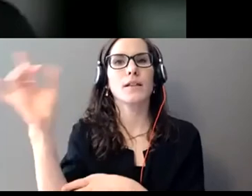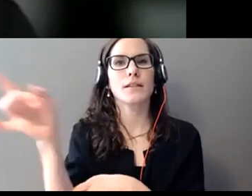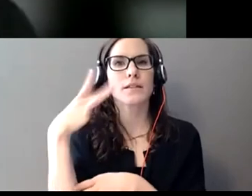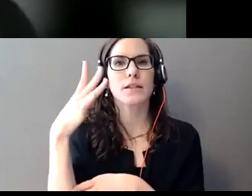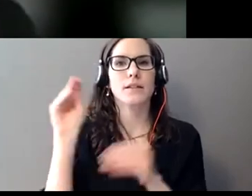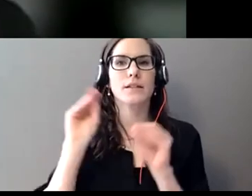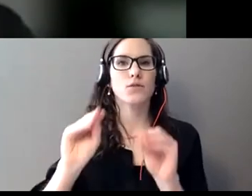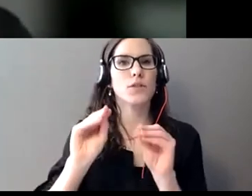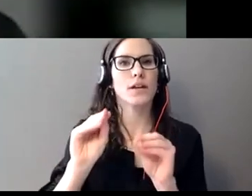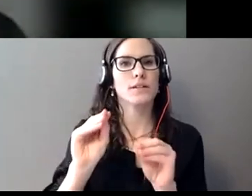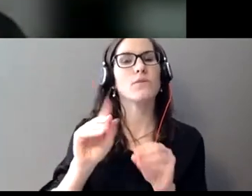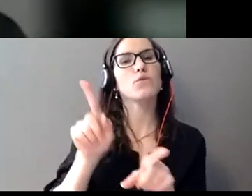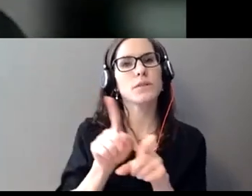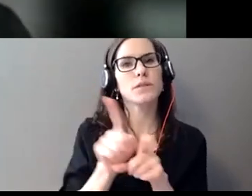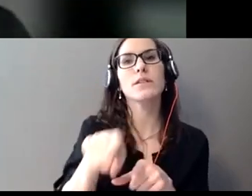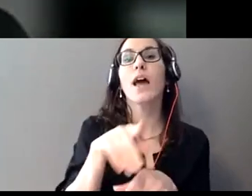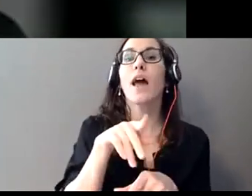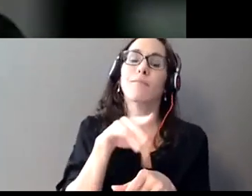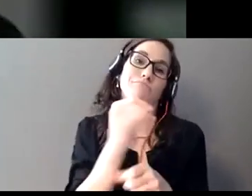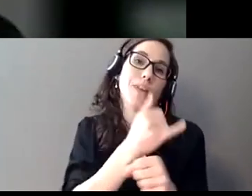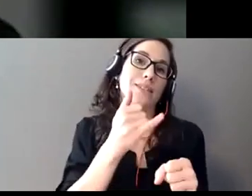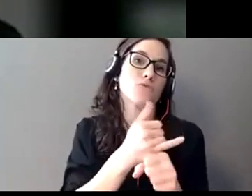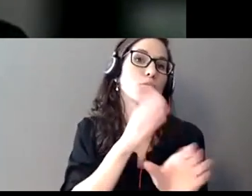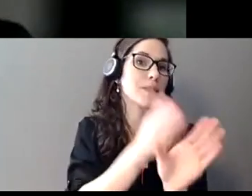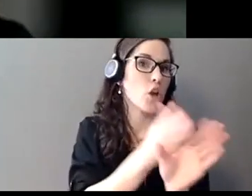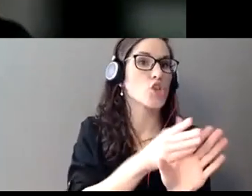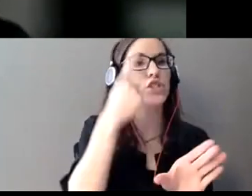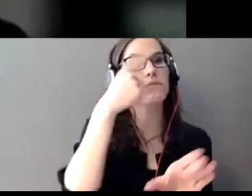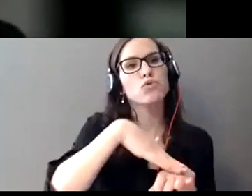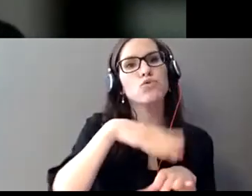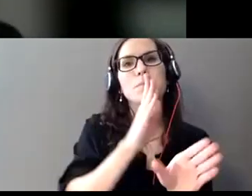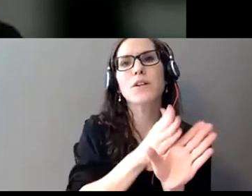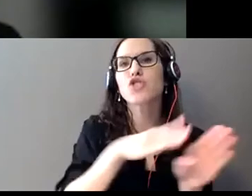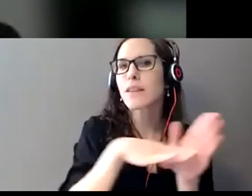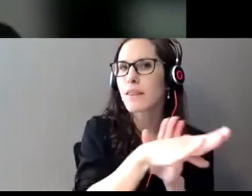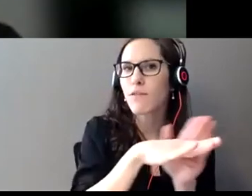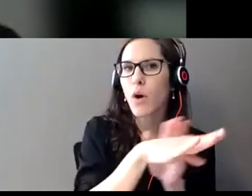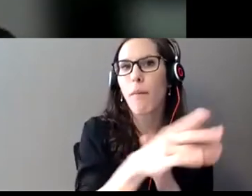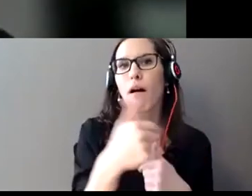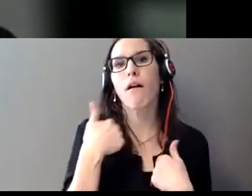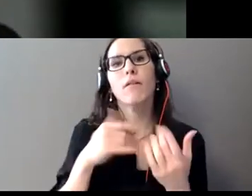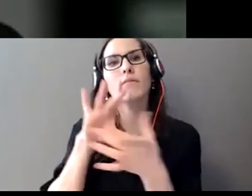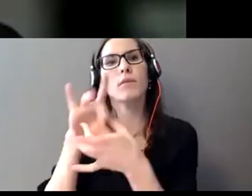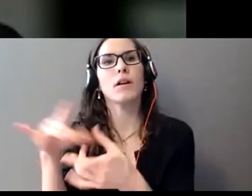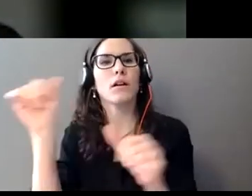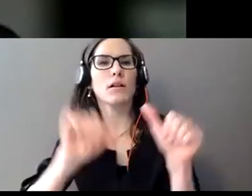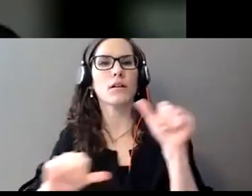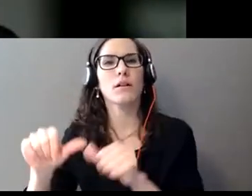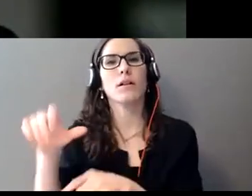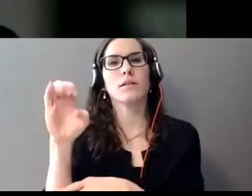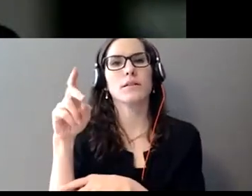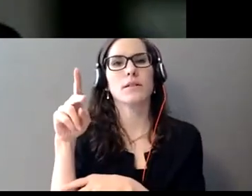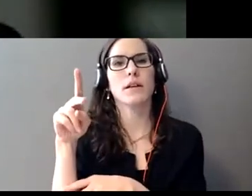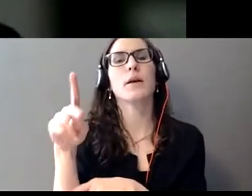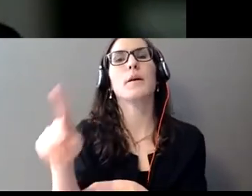à l'Institut de psychologie en psychologie, donc du développement. Je suis rattachée au laboratoire de CP, éducation culture et